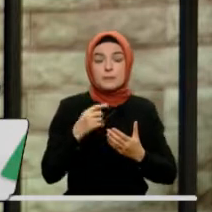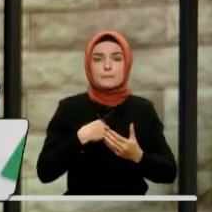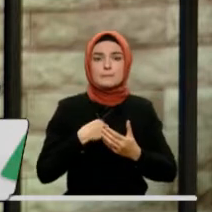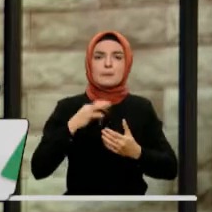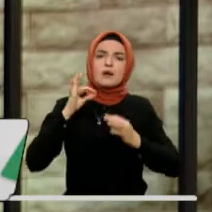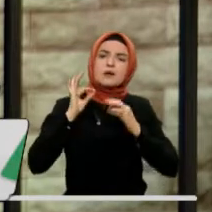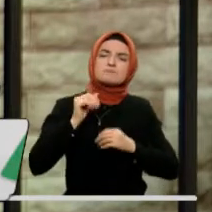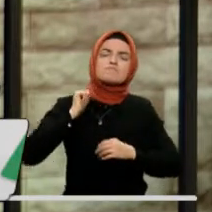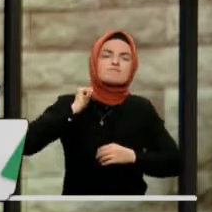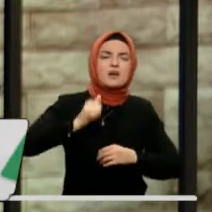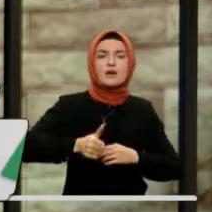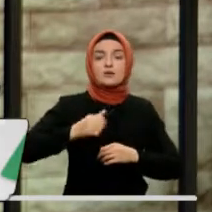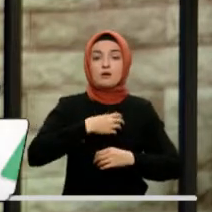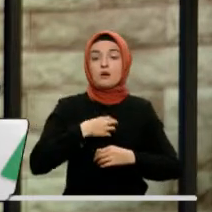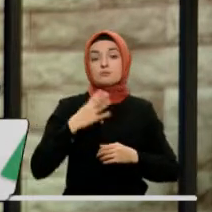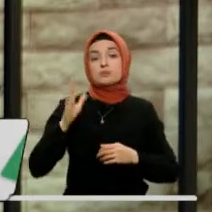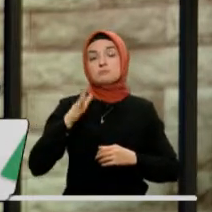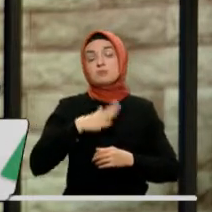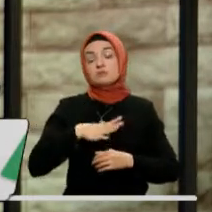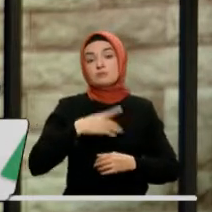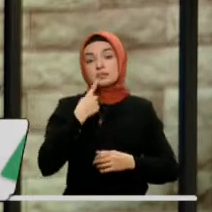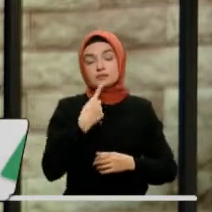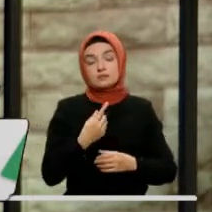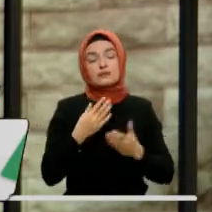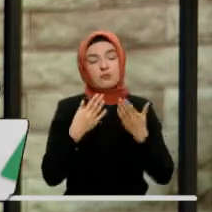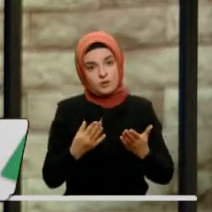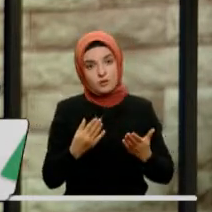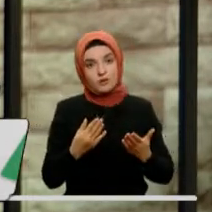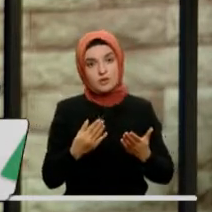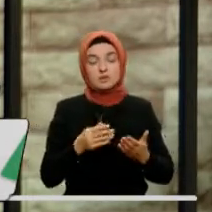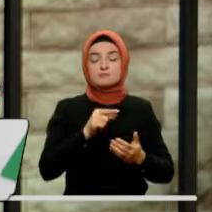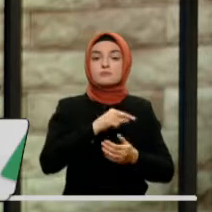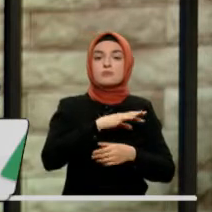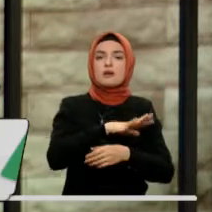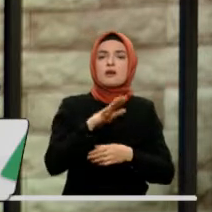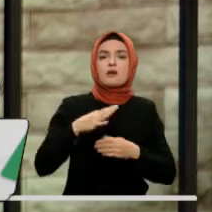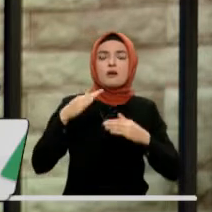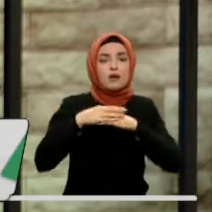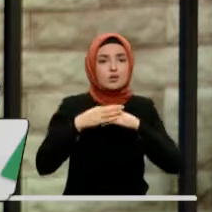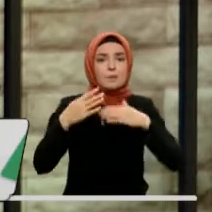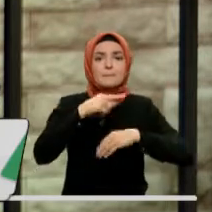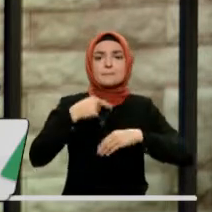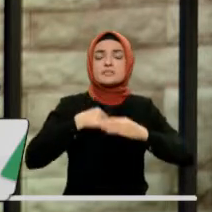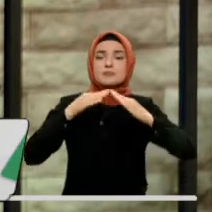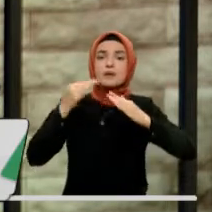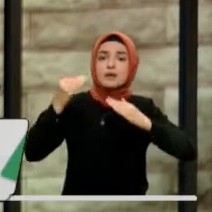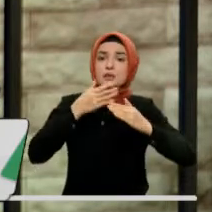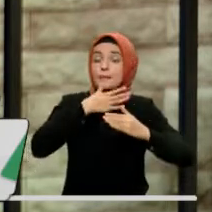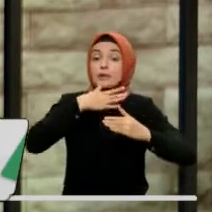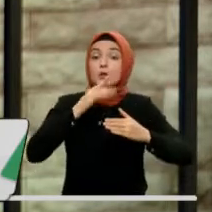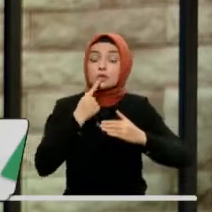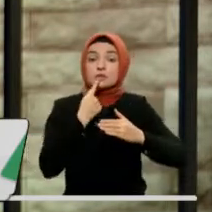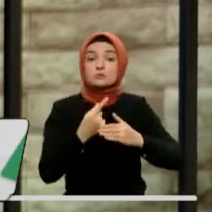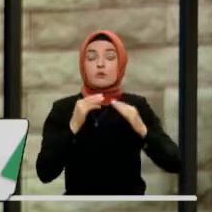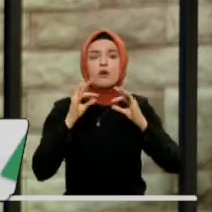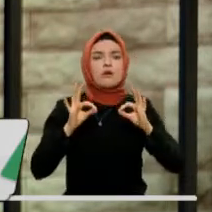anneme gitmek isterim. Ben annemi özlüyorum. Tabii canım gidersin diyor. Delikanlı diyor ki hocam hangi akşam bizim eve geleceğimizi bilmiyoruz. Ben her gün eşimi annesinin evinden alıyorum.